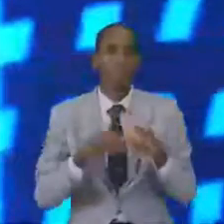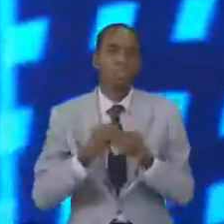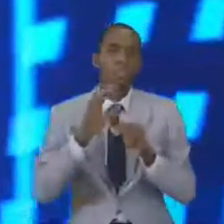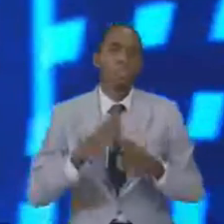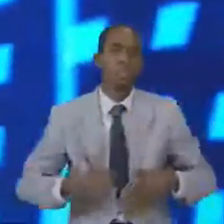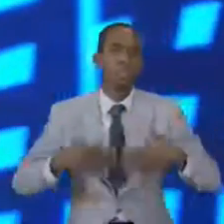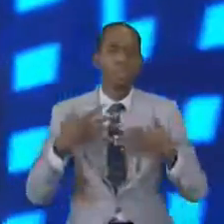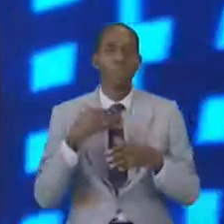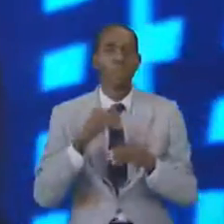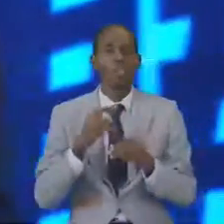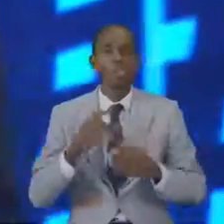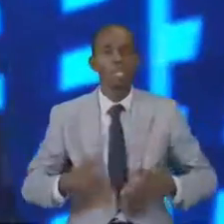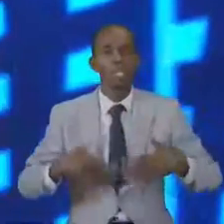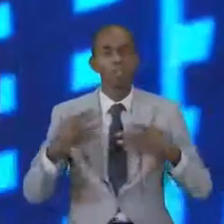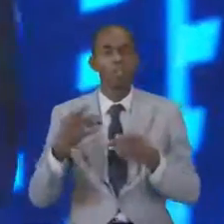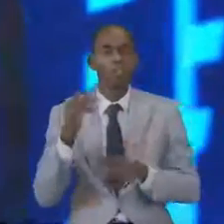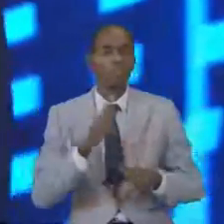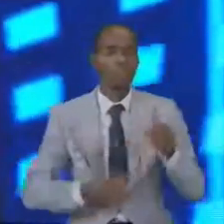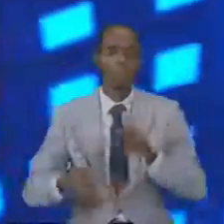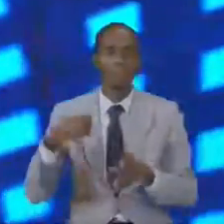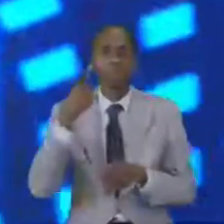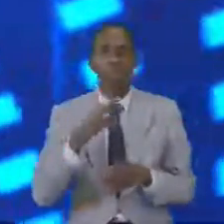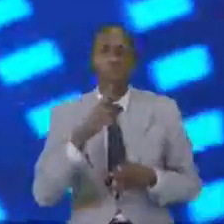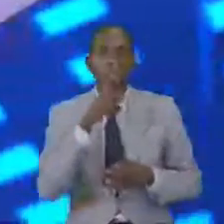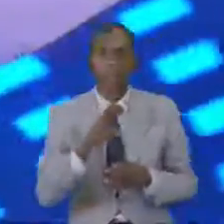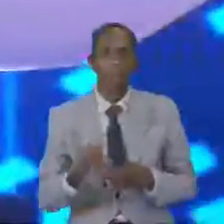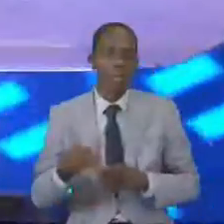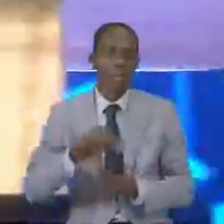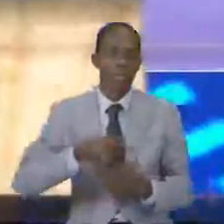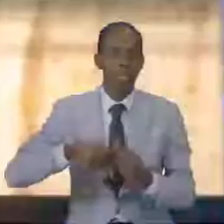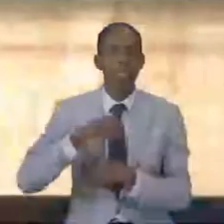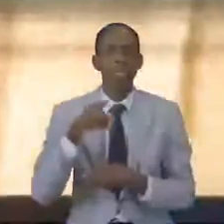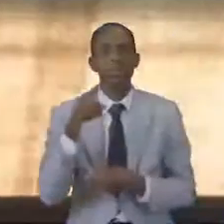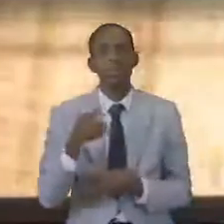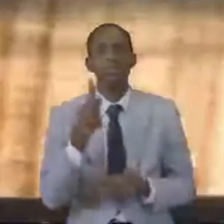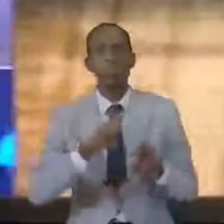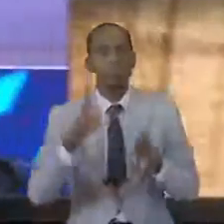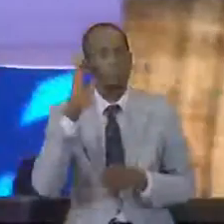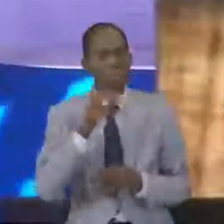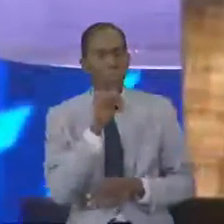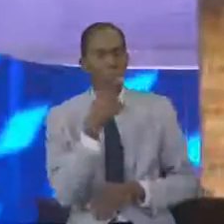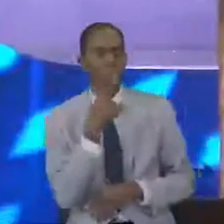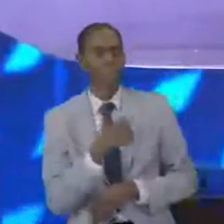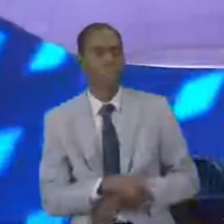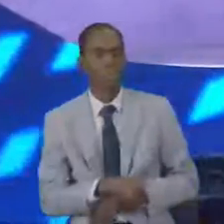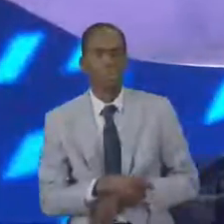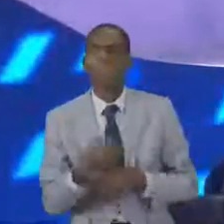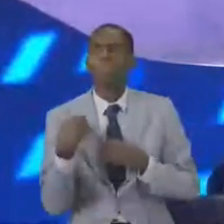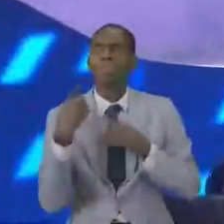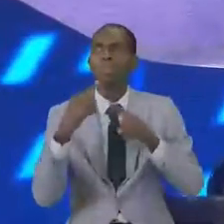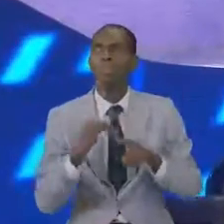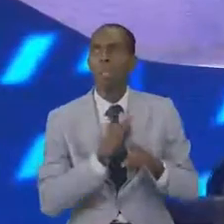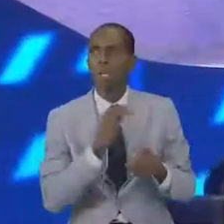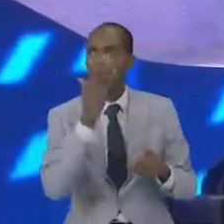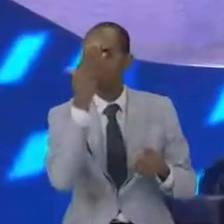et dans la vie des gens qui sont en interaction avec vous les gens ne diront pas depuis que